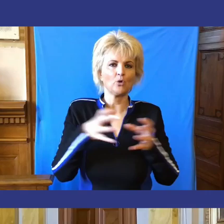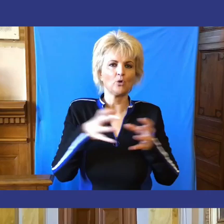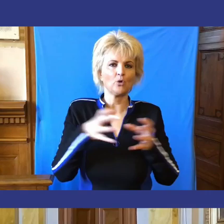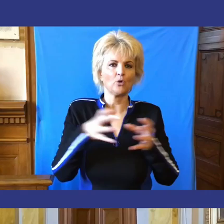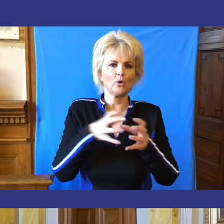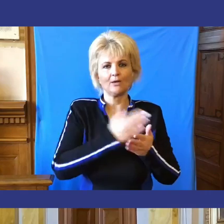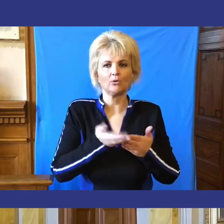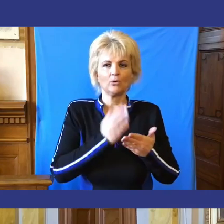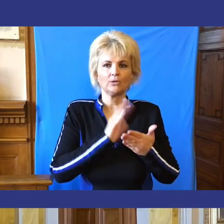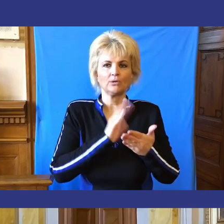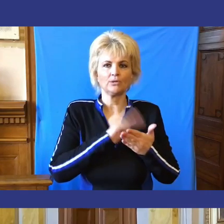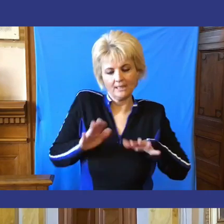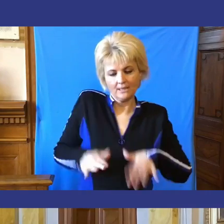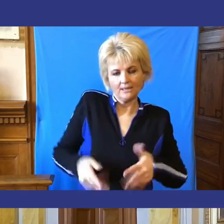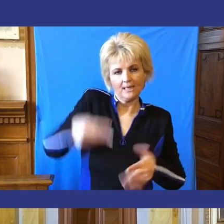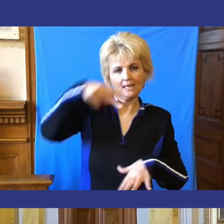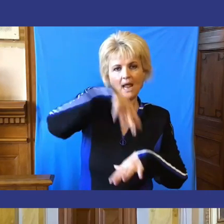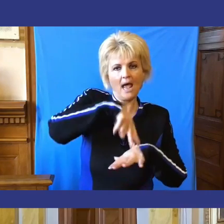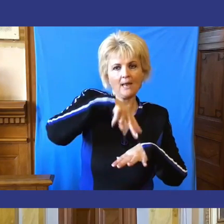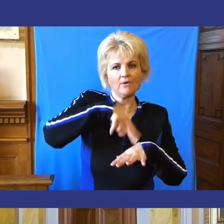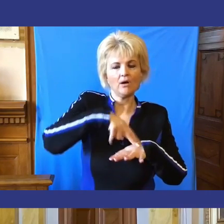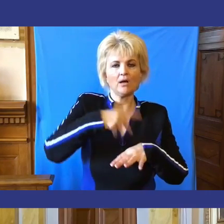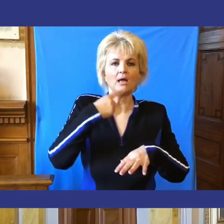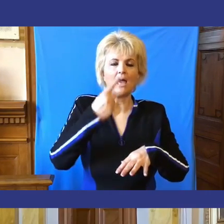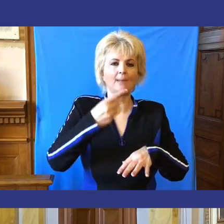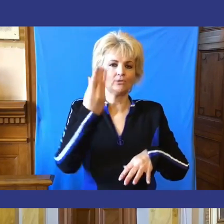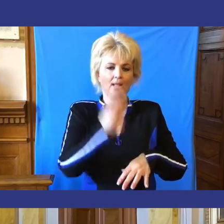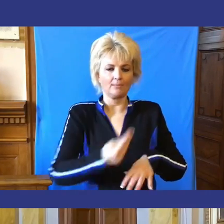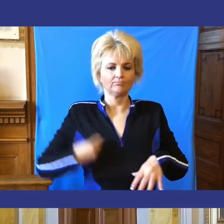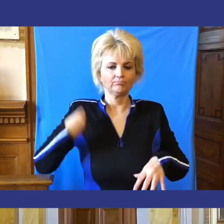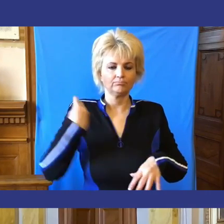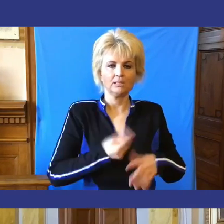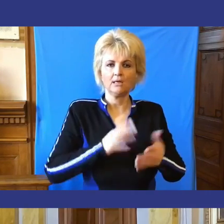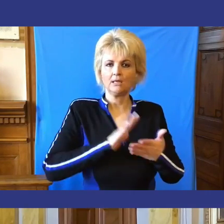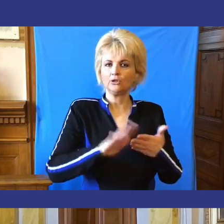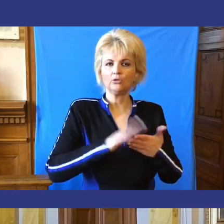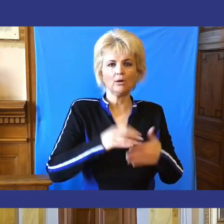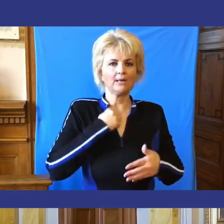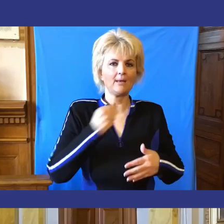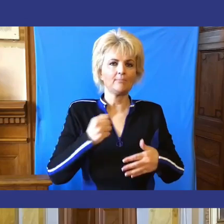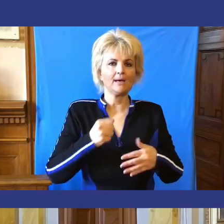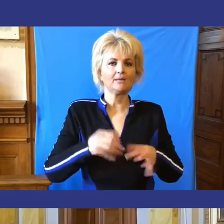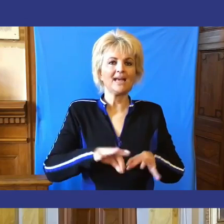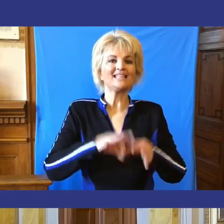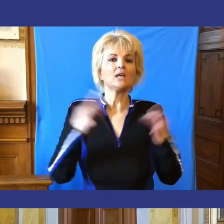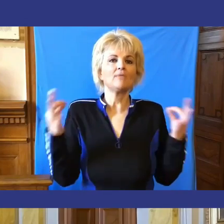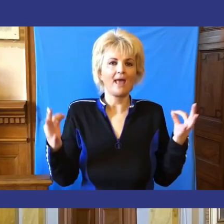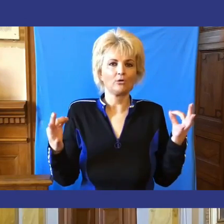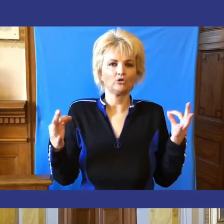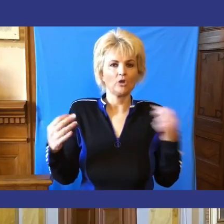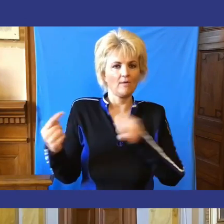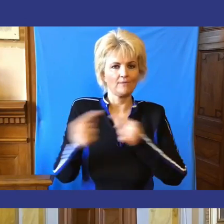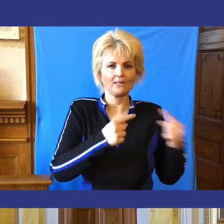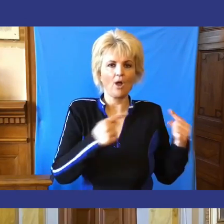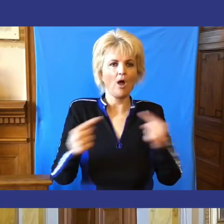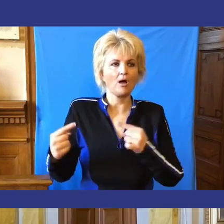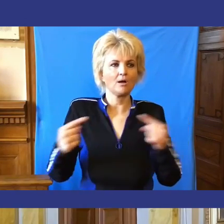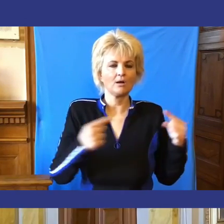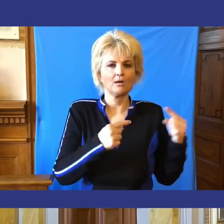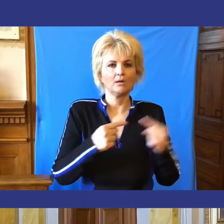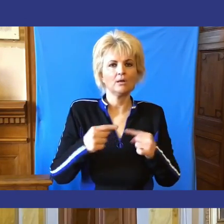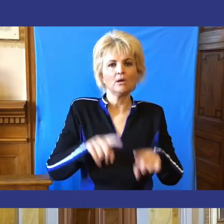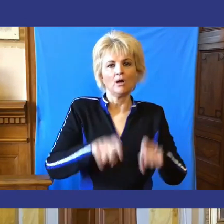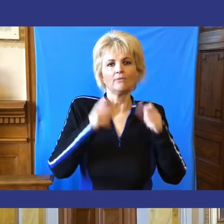székét hurcolva, kis székére állva elmondta az előadásait, soha nem mert kiállni egy nyílt vitára. Soha. Még a